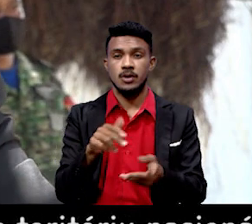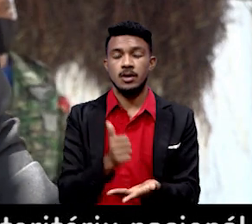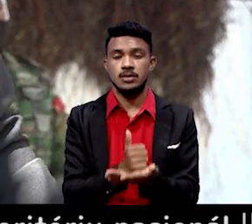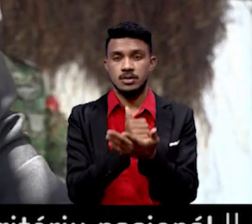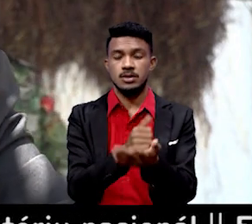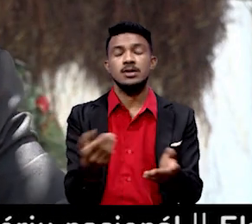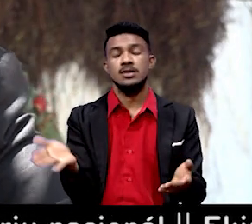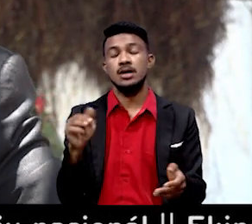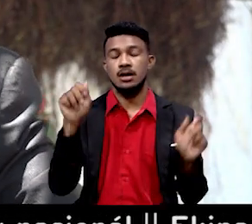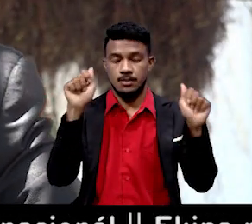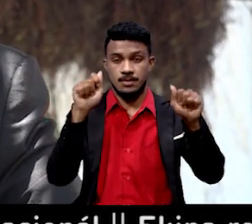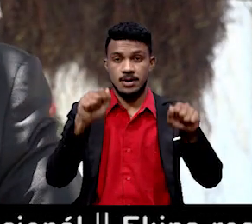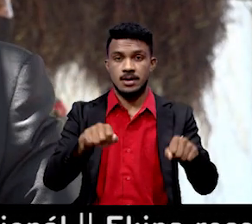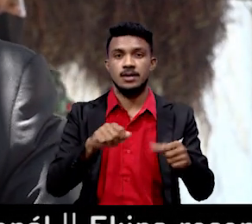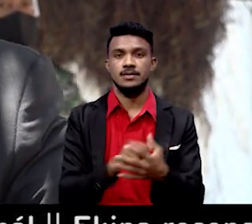sila bela